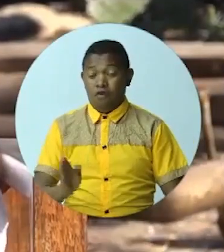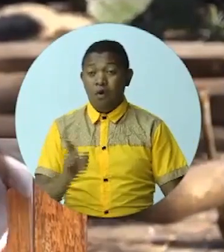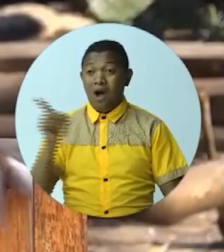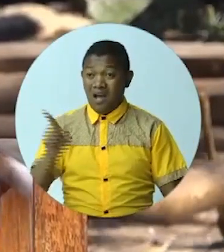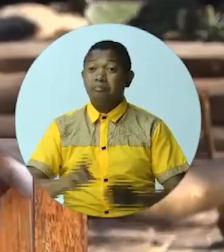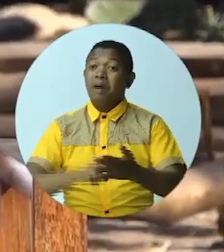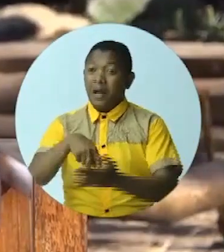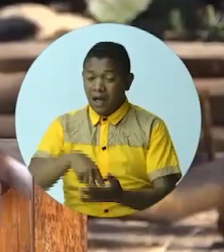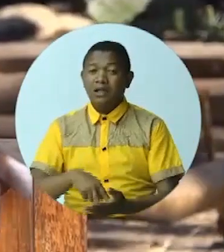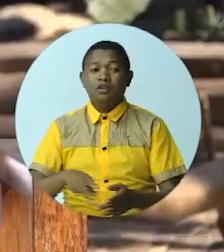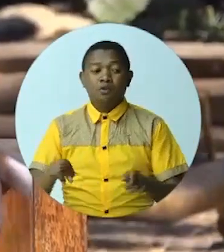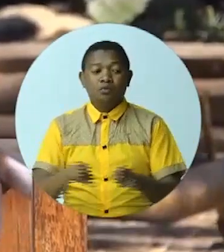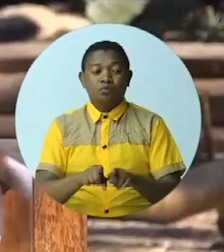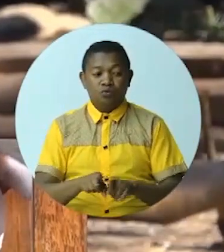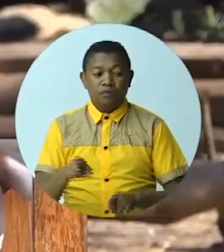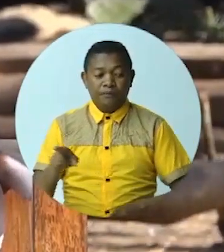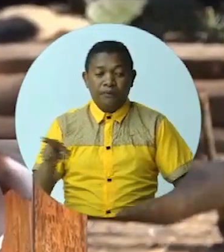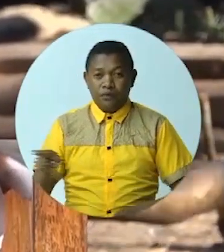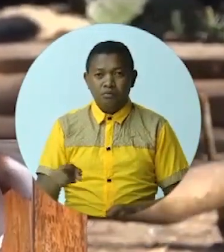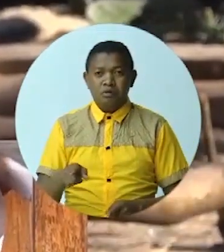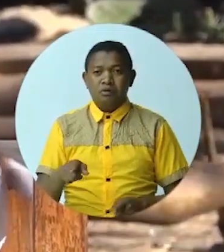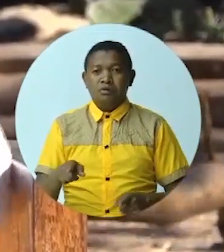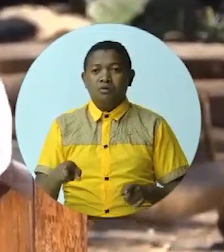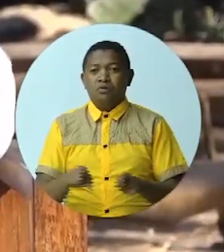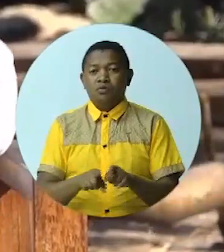zay akanan'ireo olona rehetrarehetra tsy ampy sakafo.